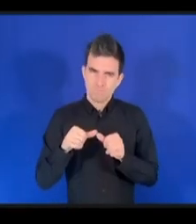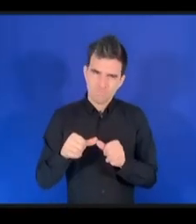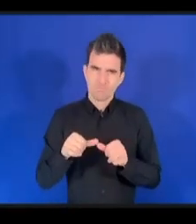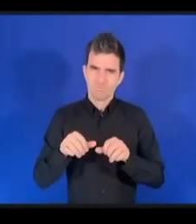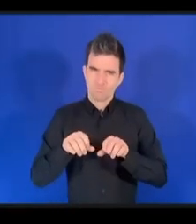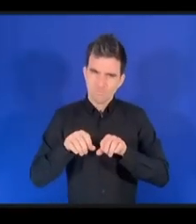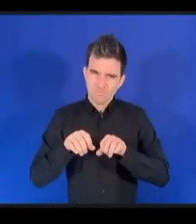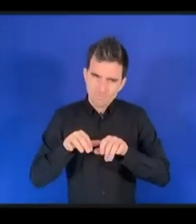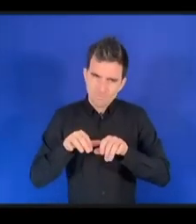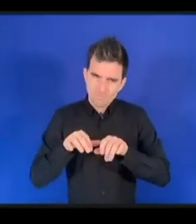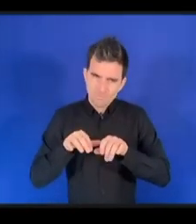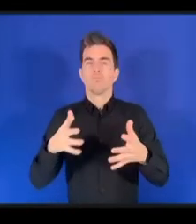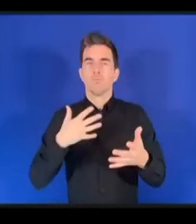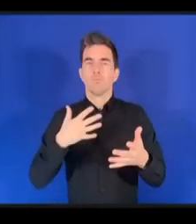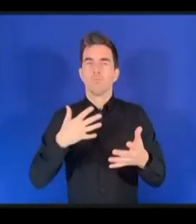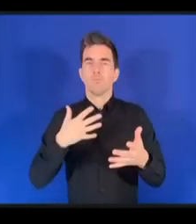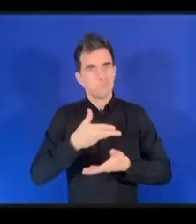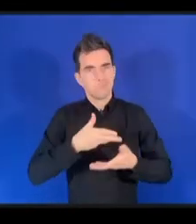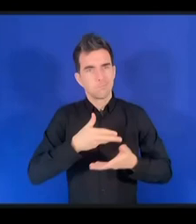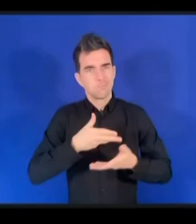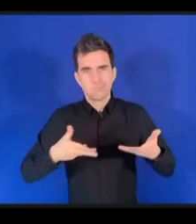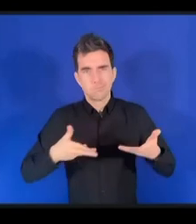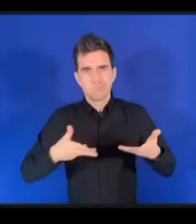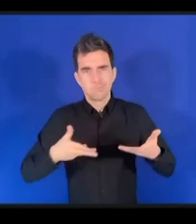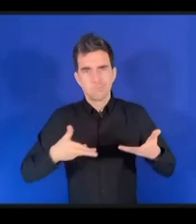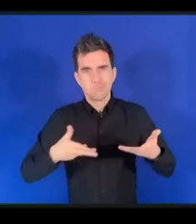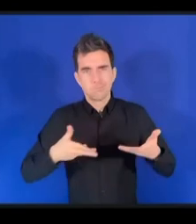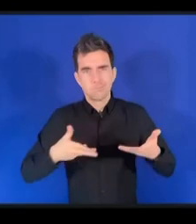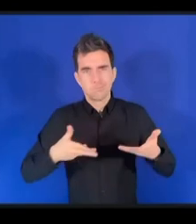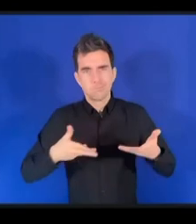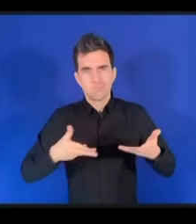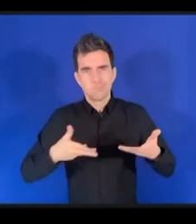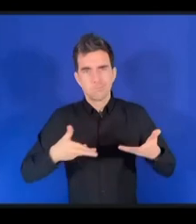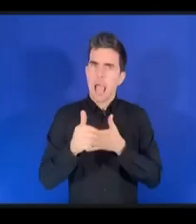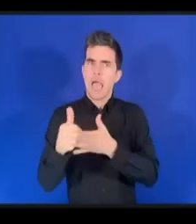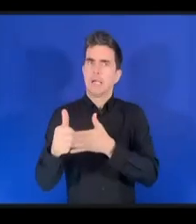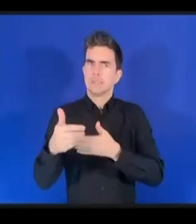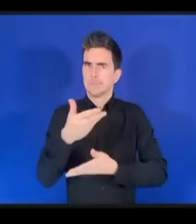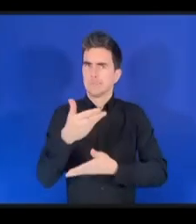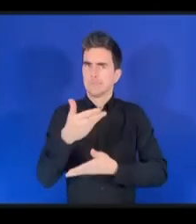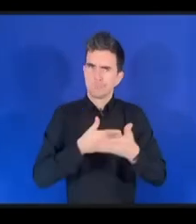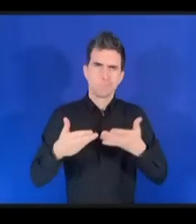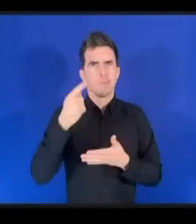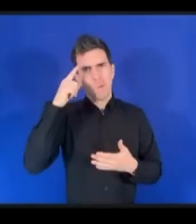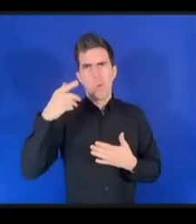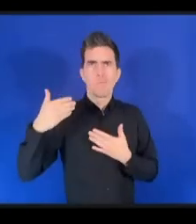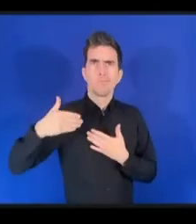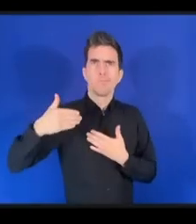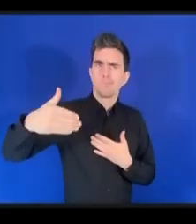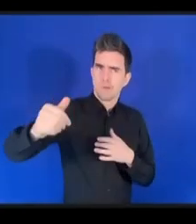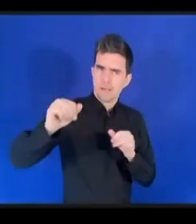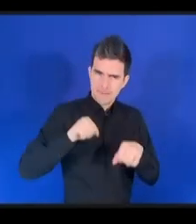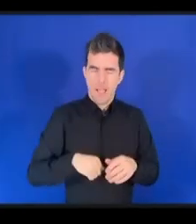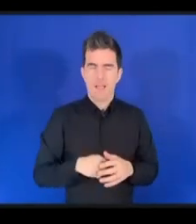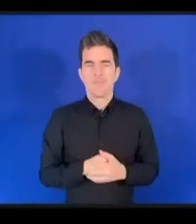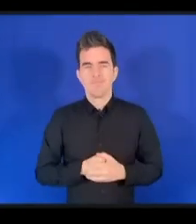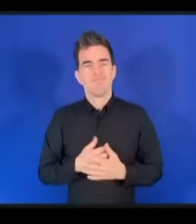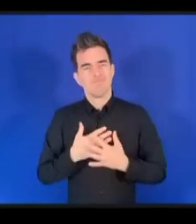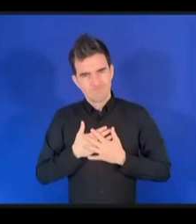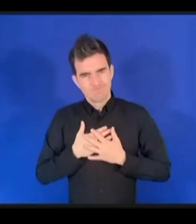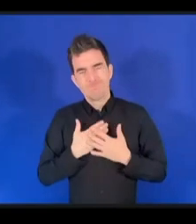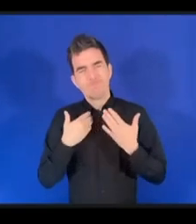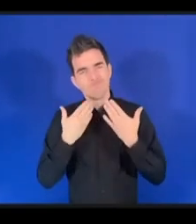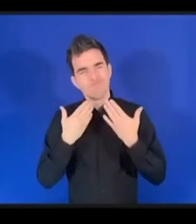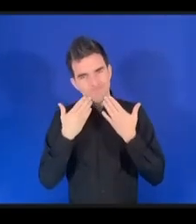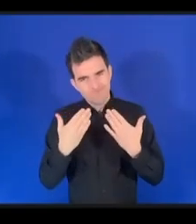最後になりますが、皆様にはこの後一息ついていただきまして、京都の